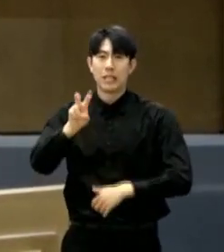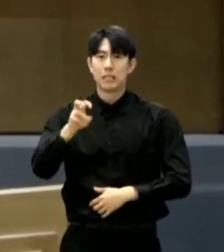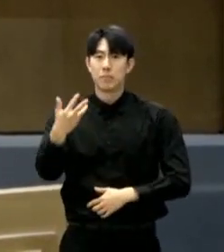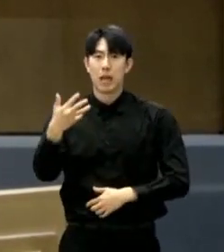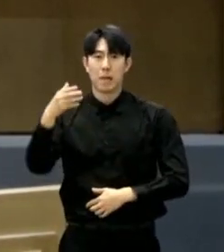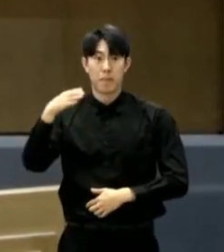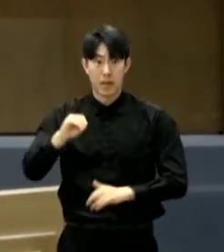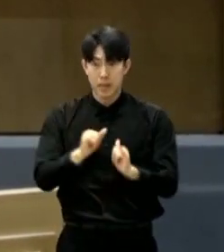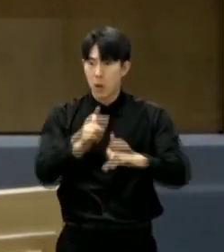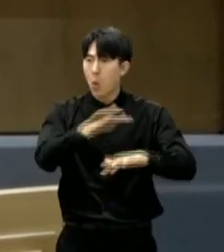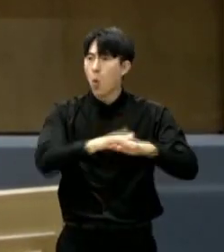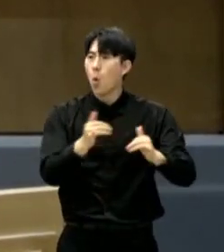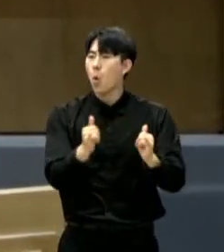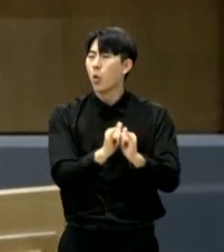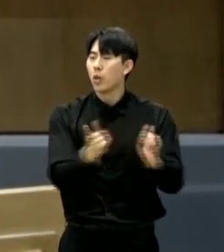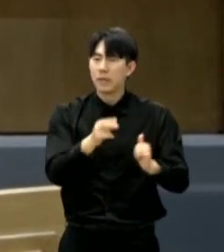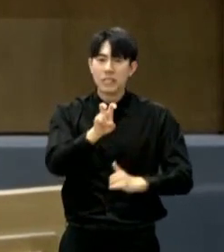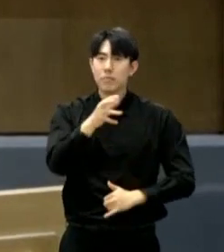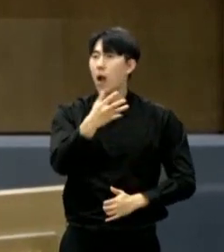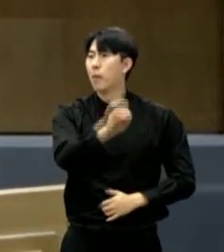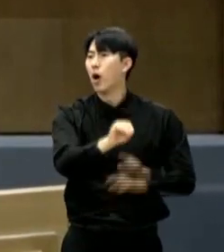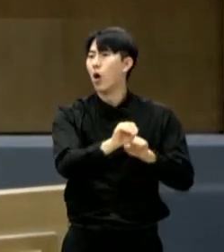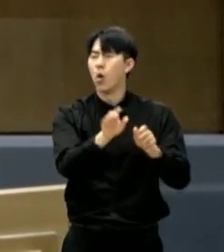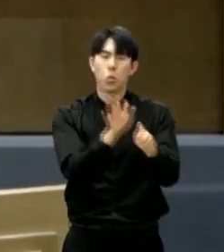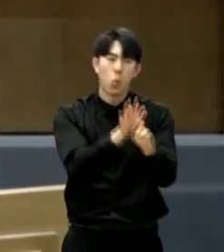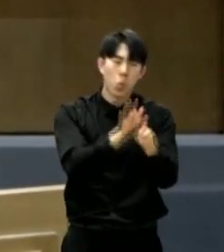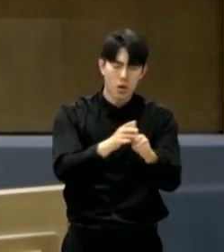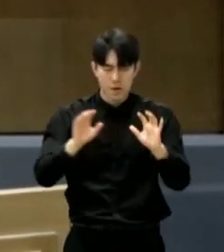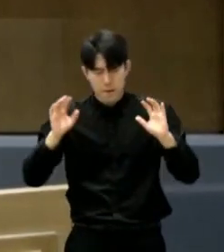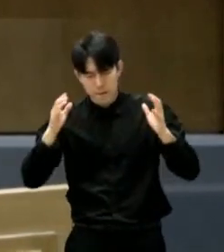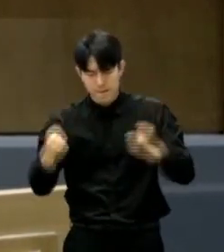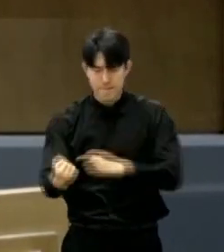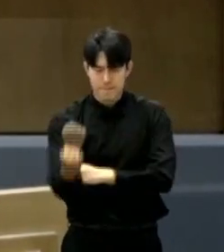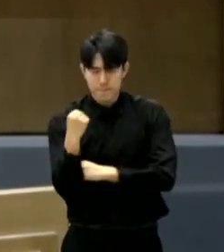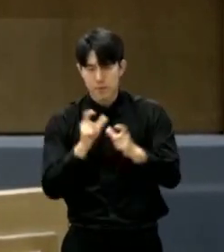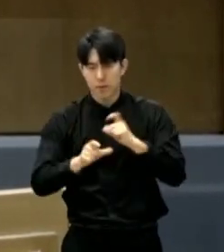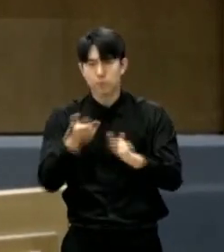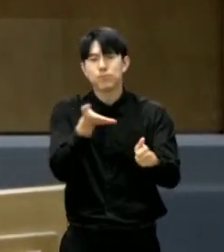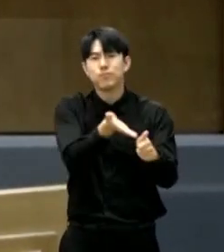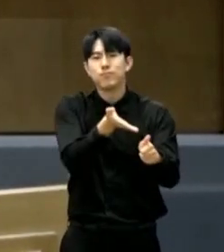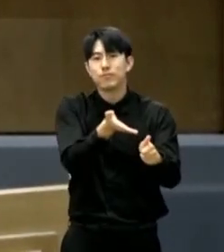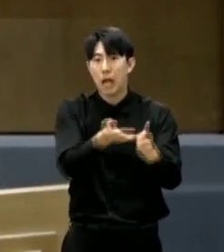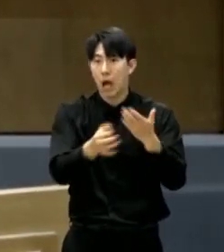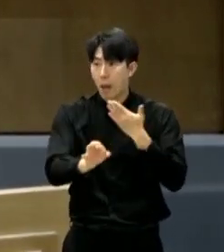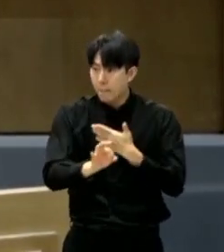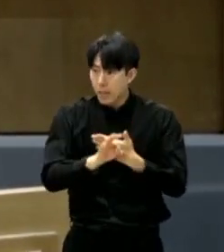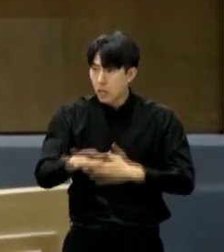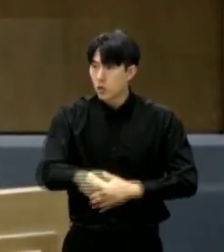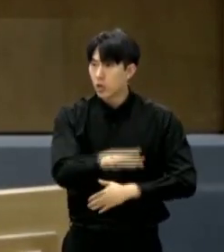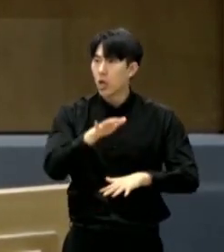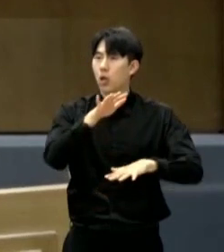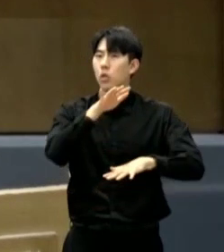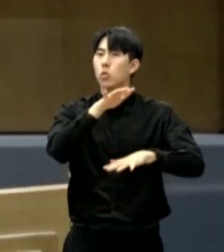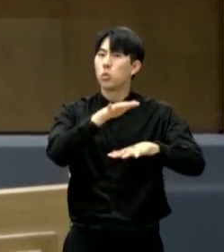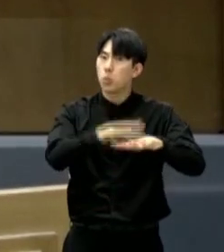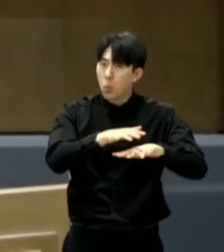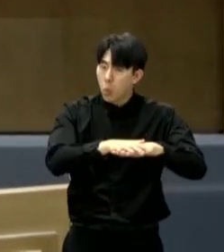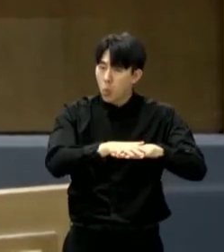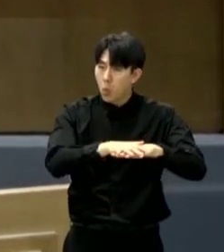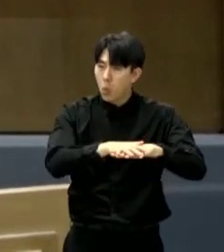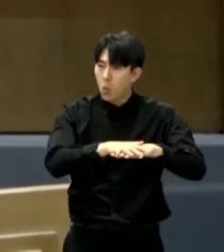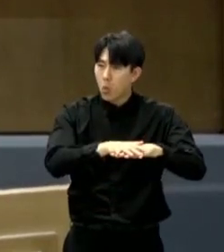28만 명의 농업인들을 지지해 주시고 응원해 주고 힘을 주신다면 저희 농정